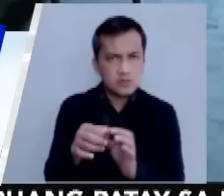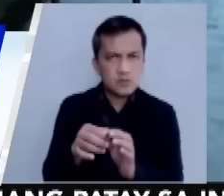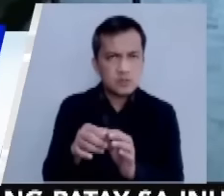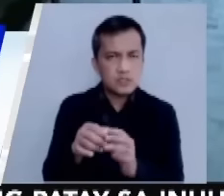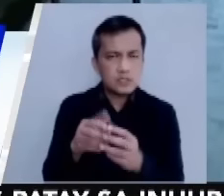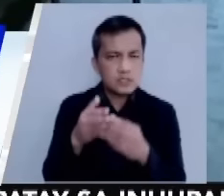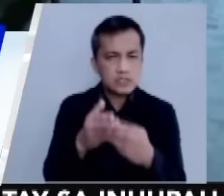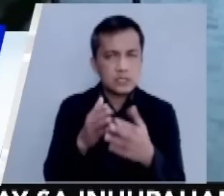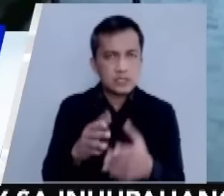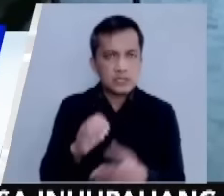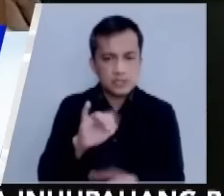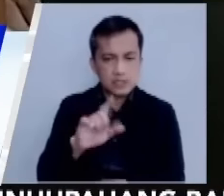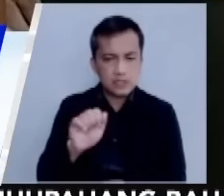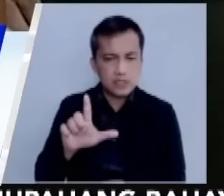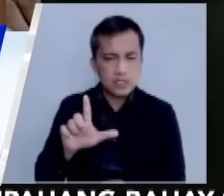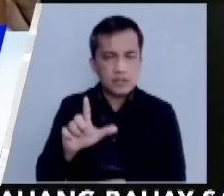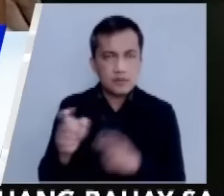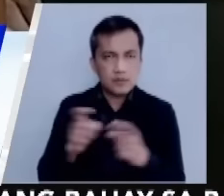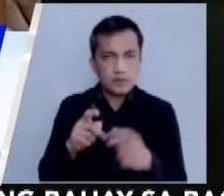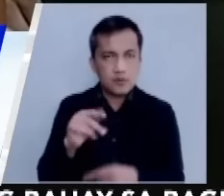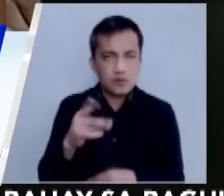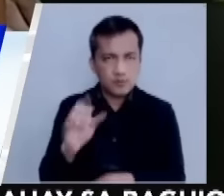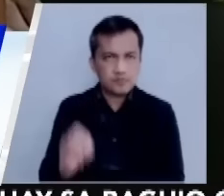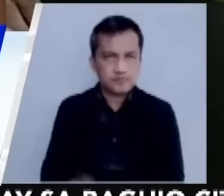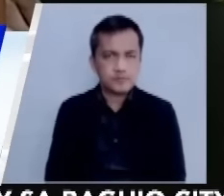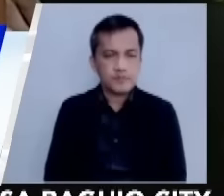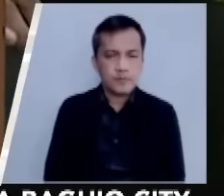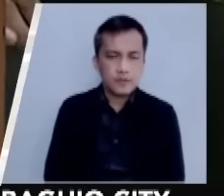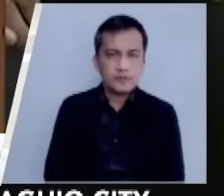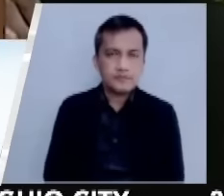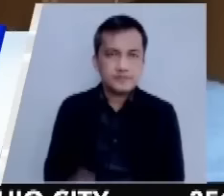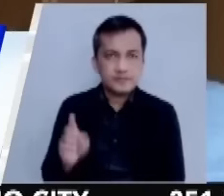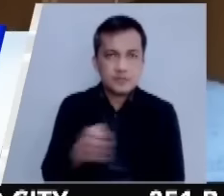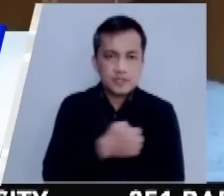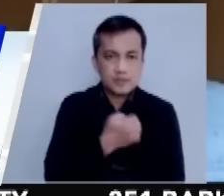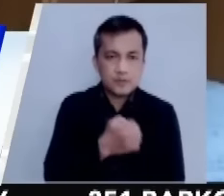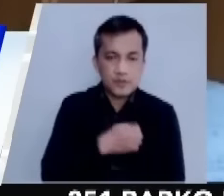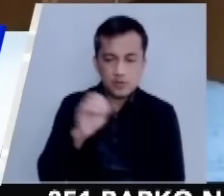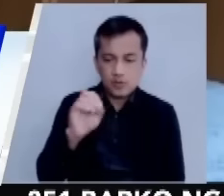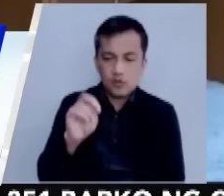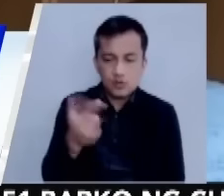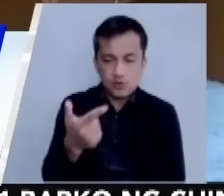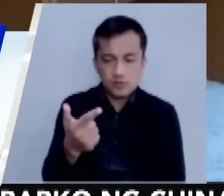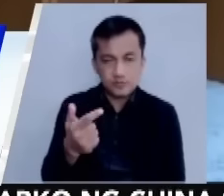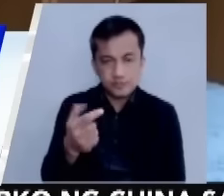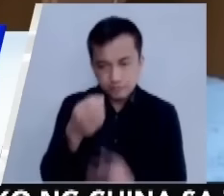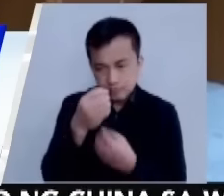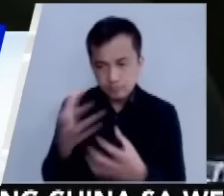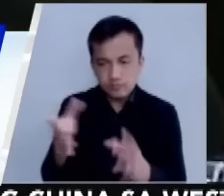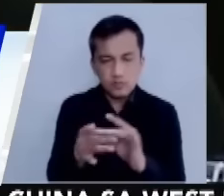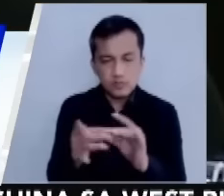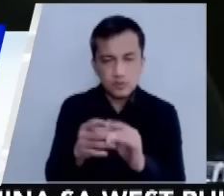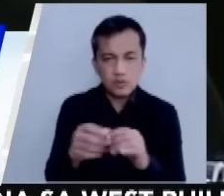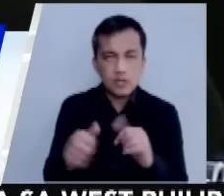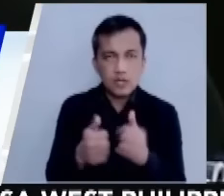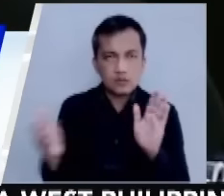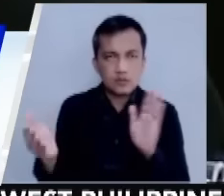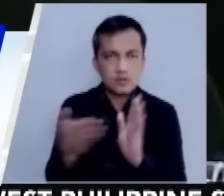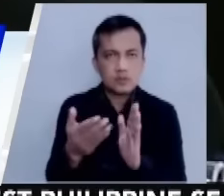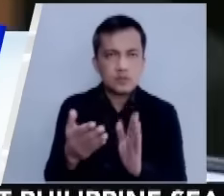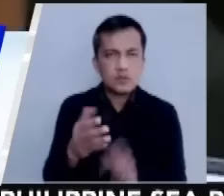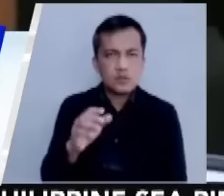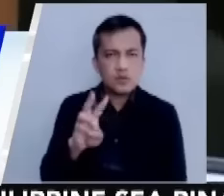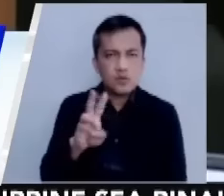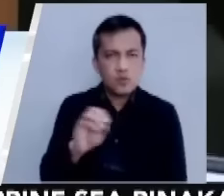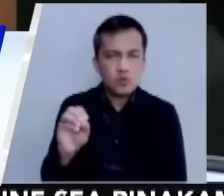illegal na operasyon ng pogo. Naging emosyonal si Ong na ikwento kung paano niya nakilala si Wu. Sino nagpakilala sa